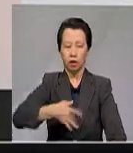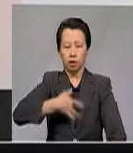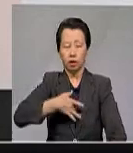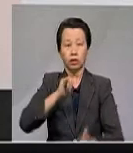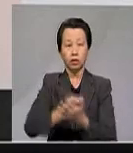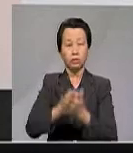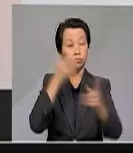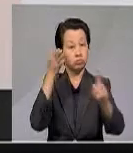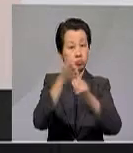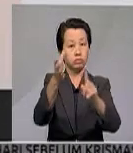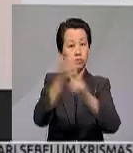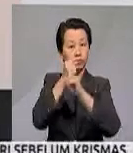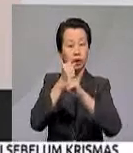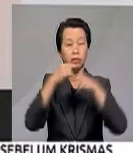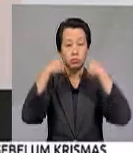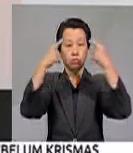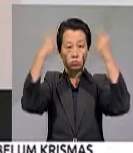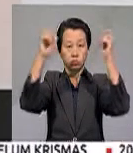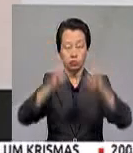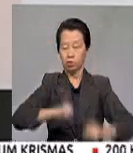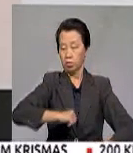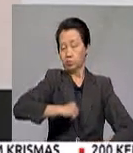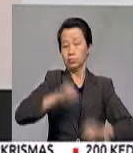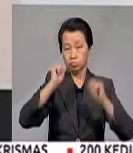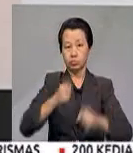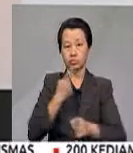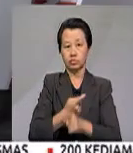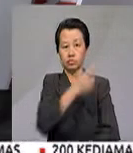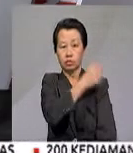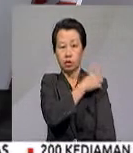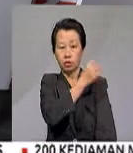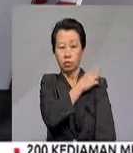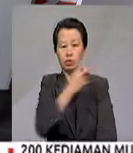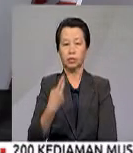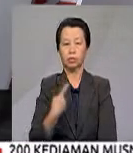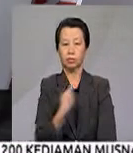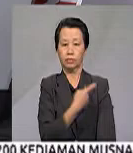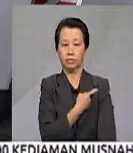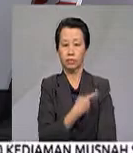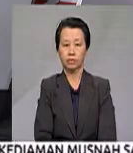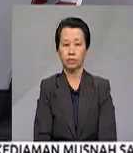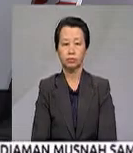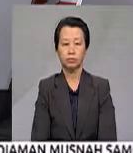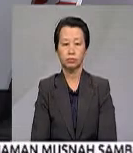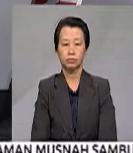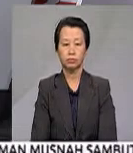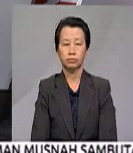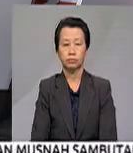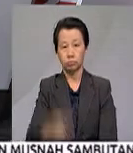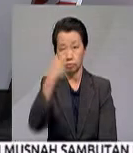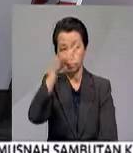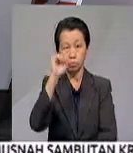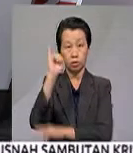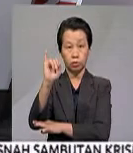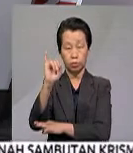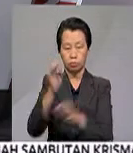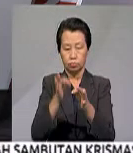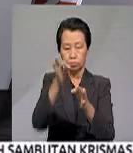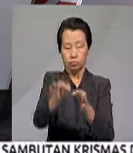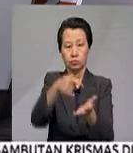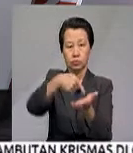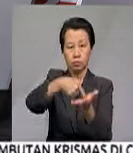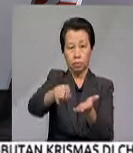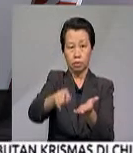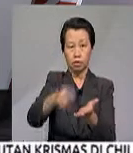satu pencapaian yang boleh boleh dibanggakan oleh pegawai-pegawai kita bagi janji penangguhan